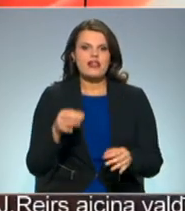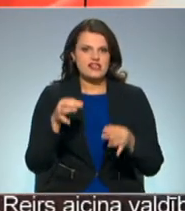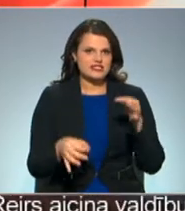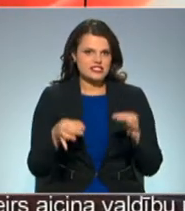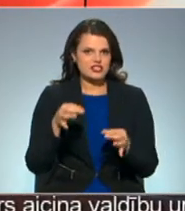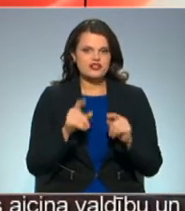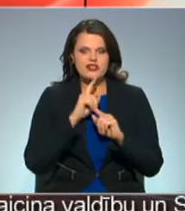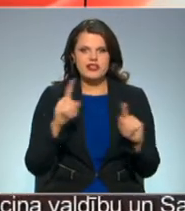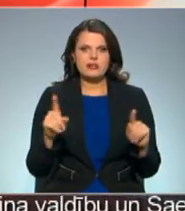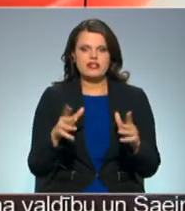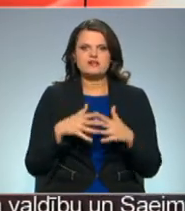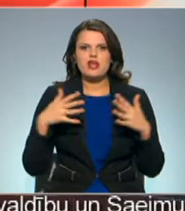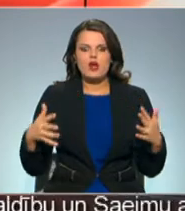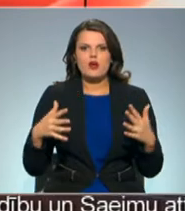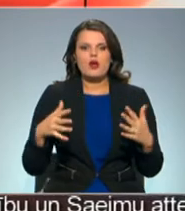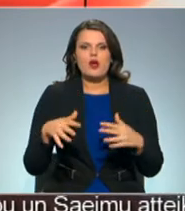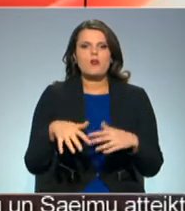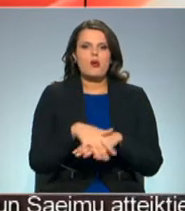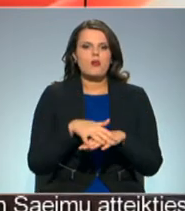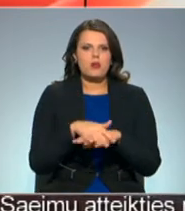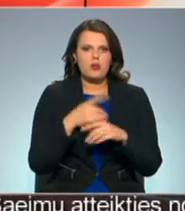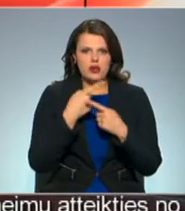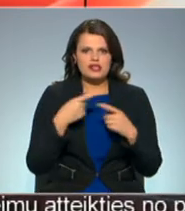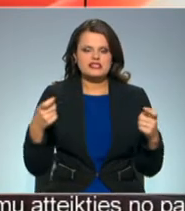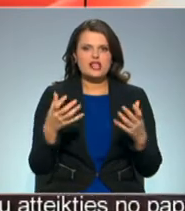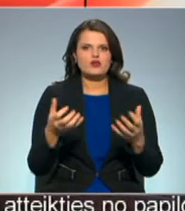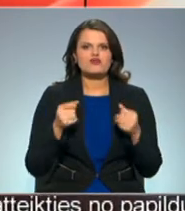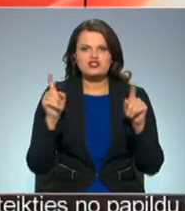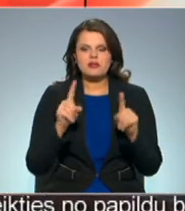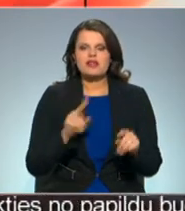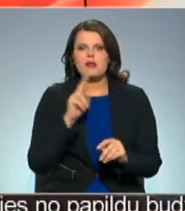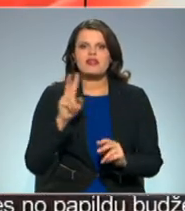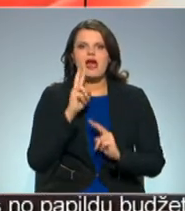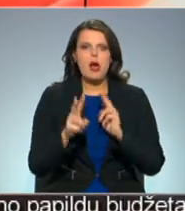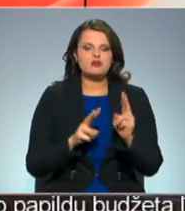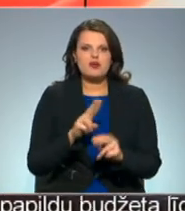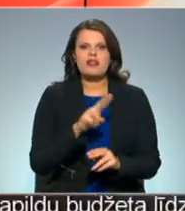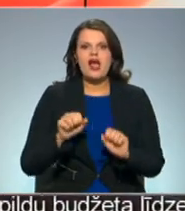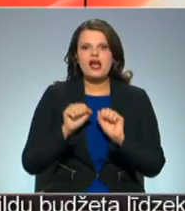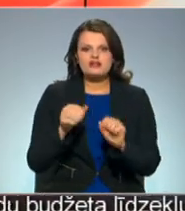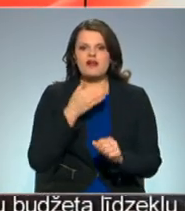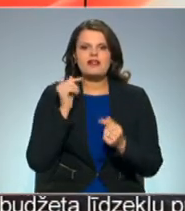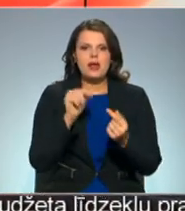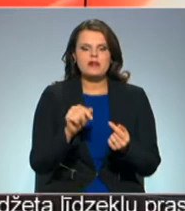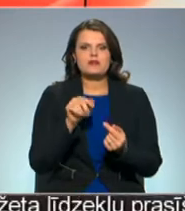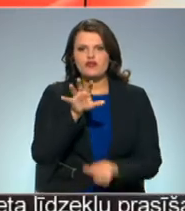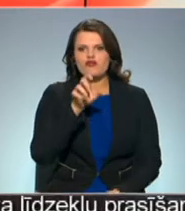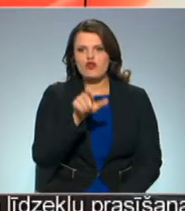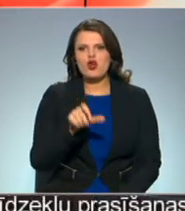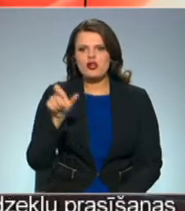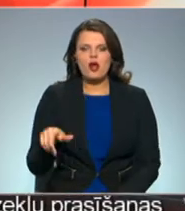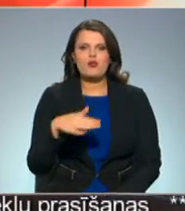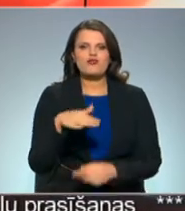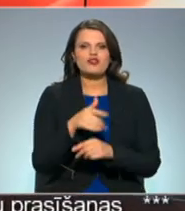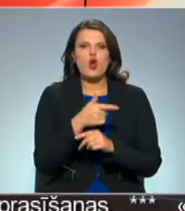iztiesāšana. Netipiski ievērojumu publicitāti gūšām lietām šoreiz neapsūdzētie, ne aizstāvība neiebilda pret fotogrāfu un video